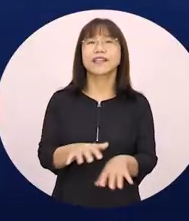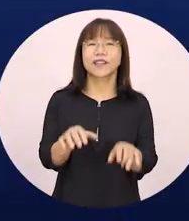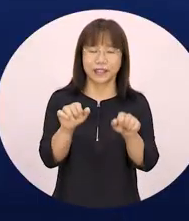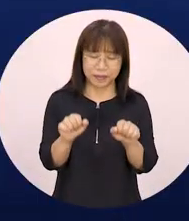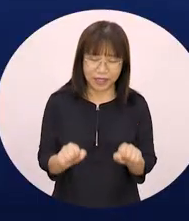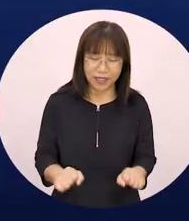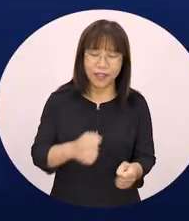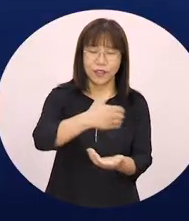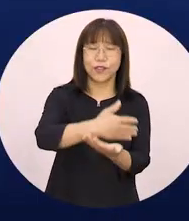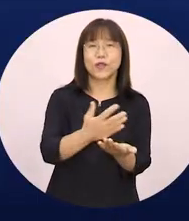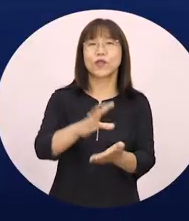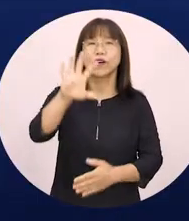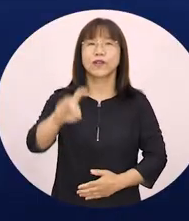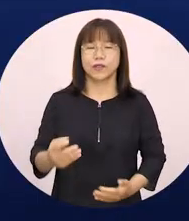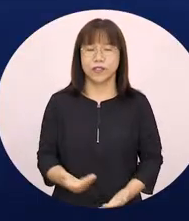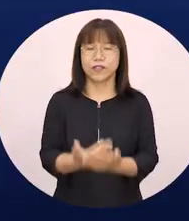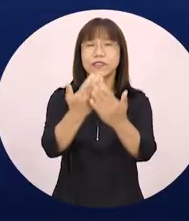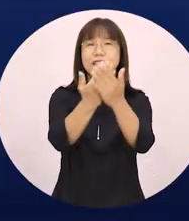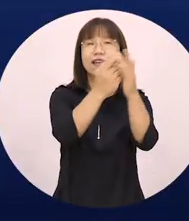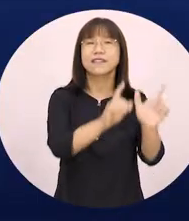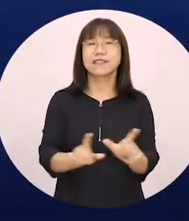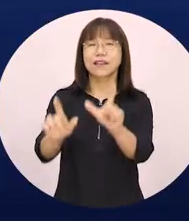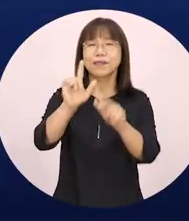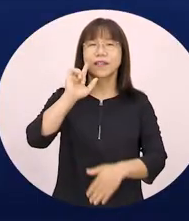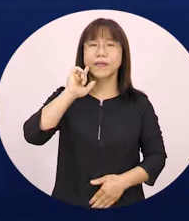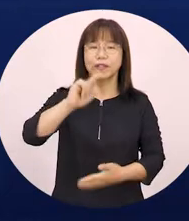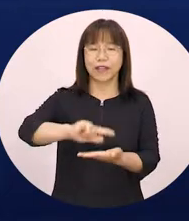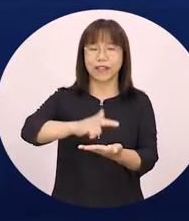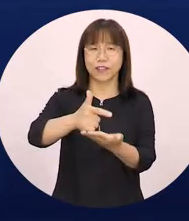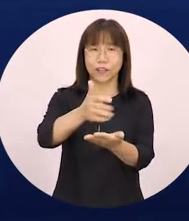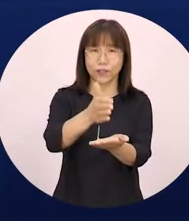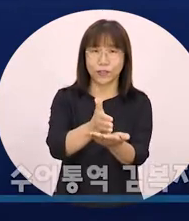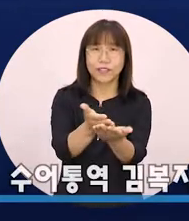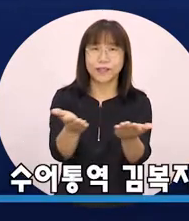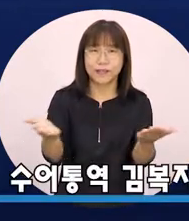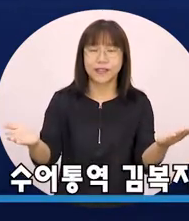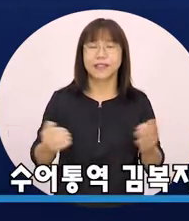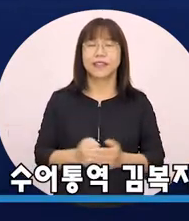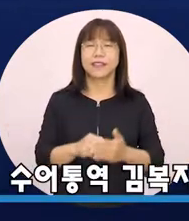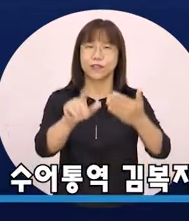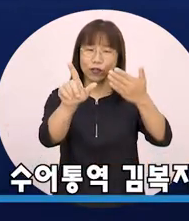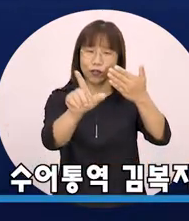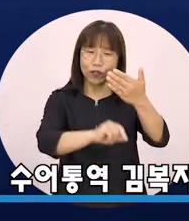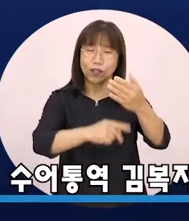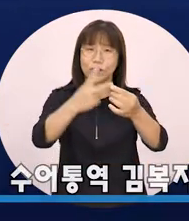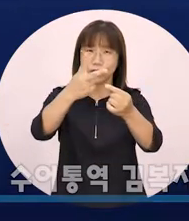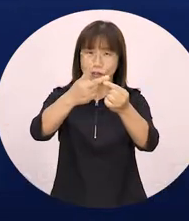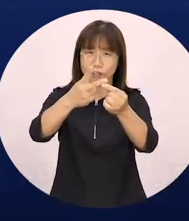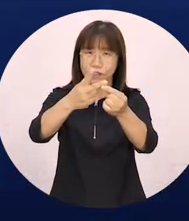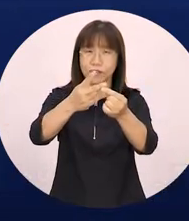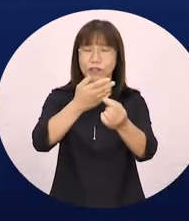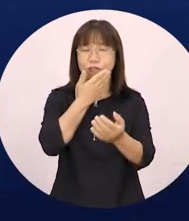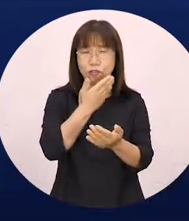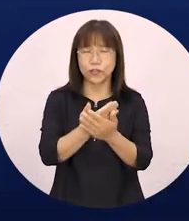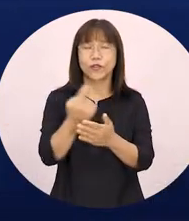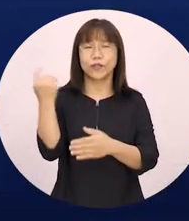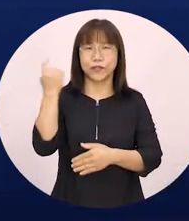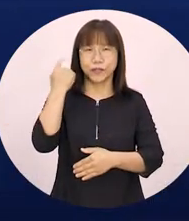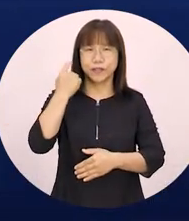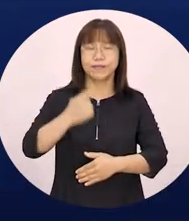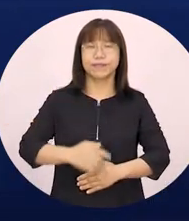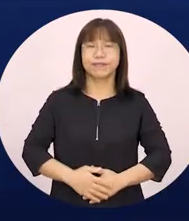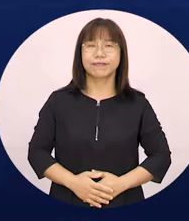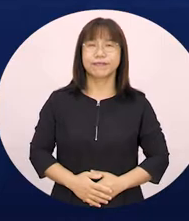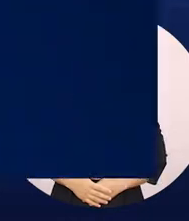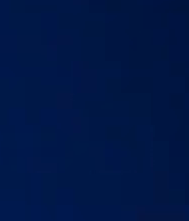여러분 안녕하십니까? 조화로운 성장, 삶이 아름다운 강서, 아이강서TV 김민주입니다. 9월 둘째 주 주간 주요